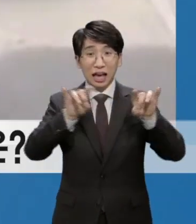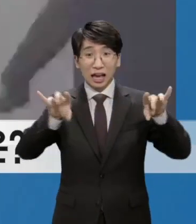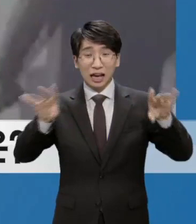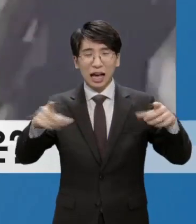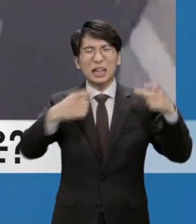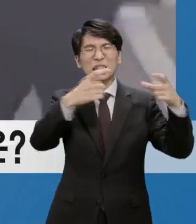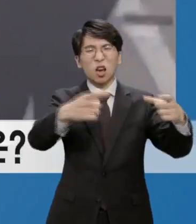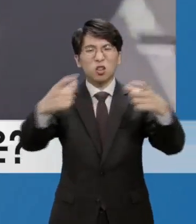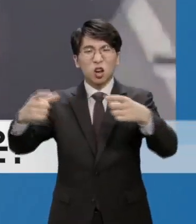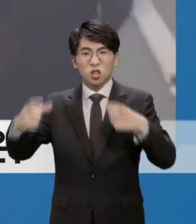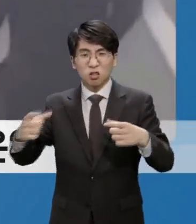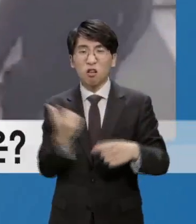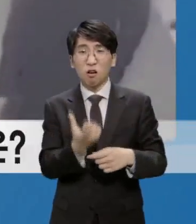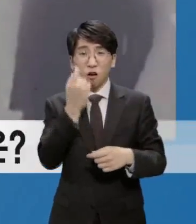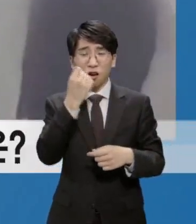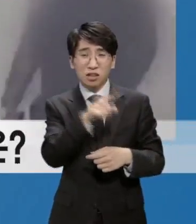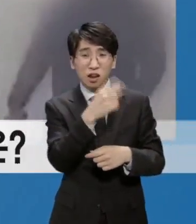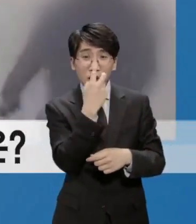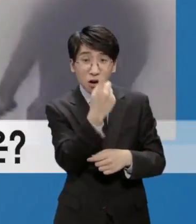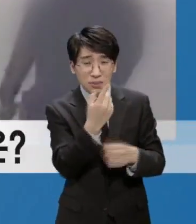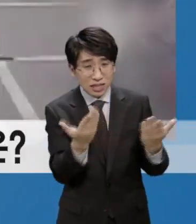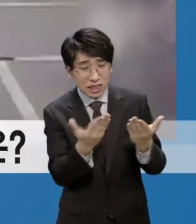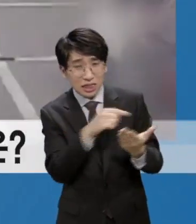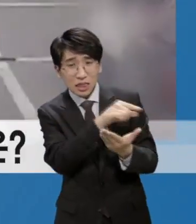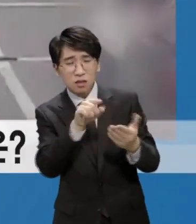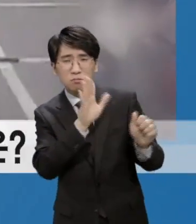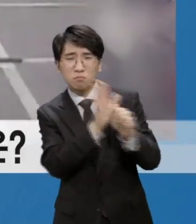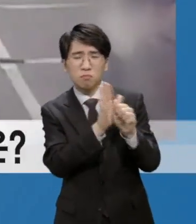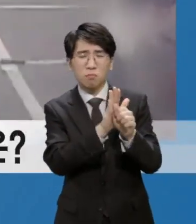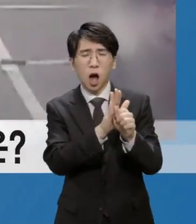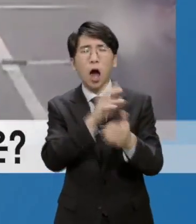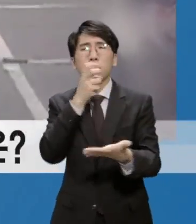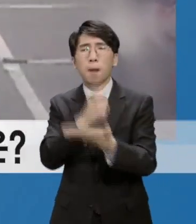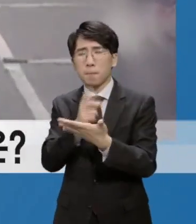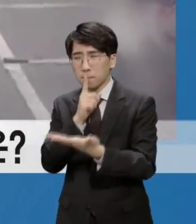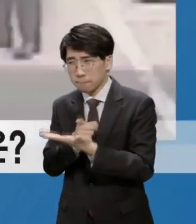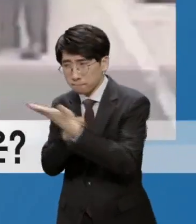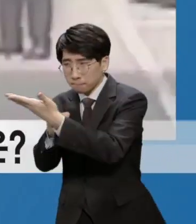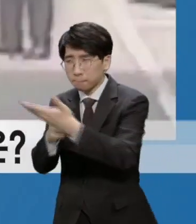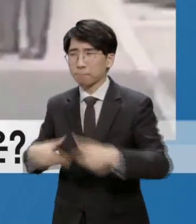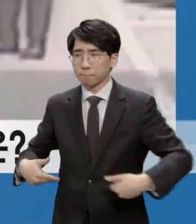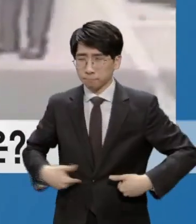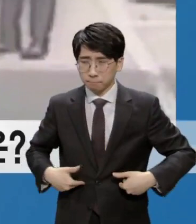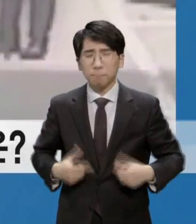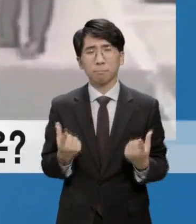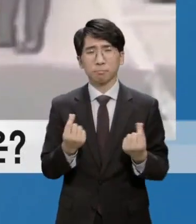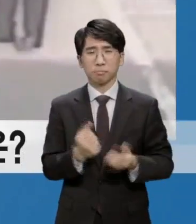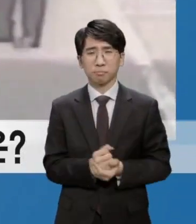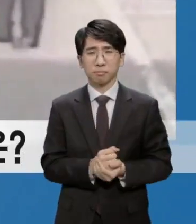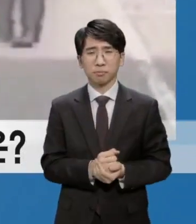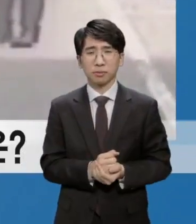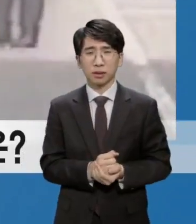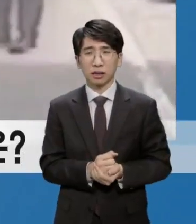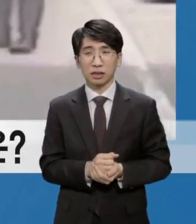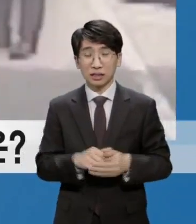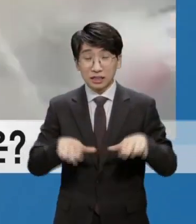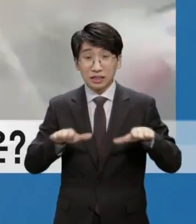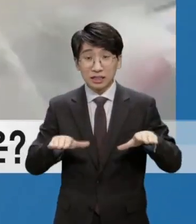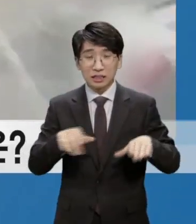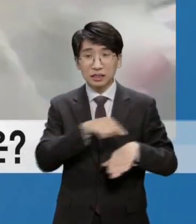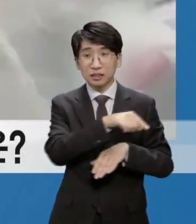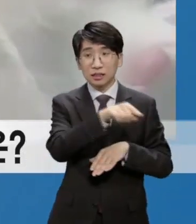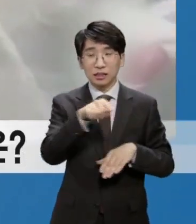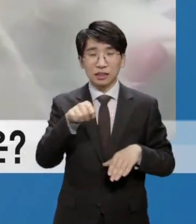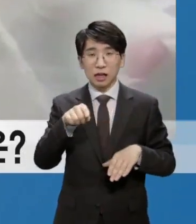제도들이 있으면 좋겠습니다. 네. 그리고 저희 같은 센터들도 지금 서울 시내에 한 14개, 15개 정도가 네. 있는데요. 사실 강북센터 같은